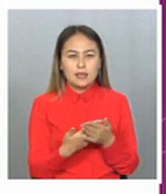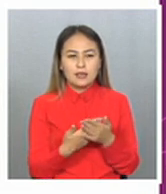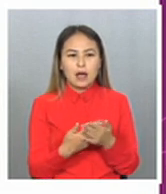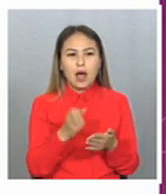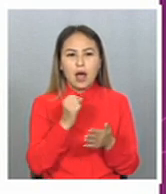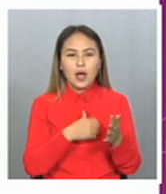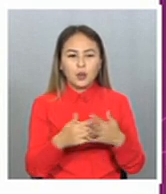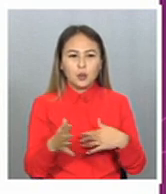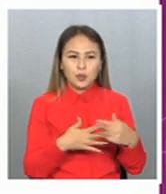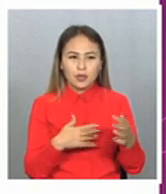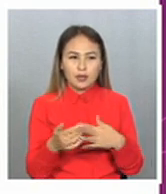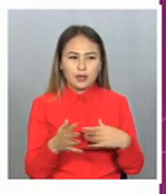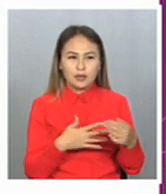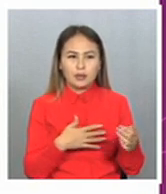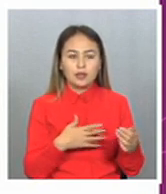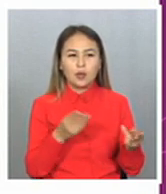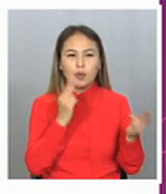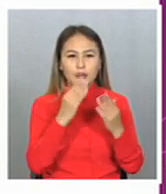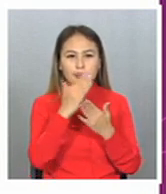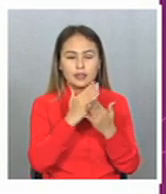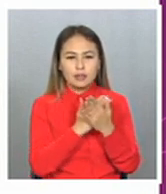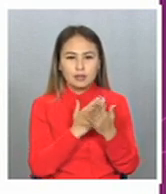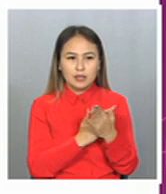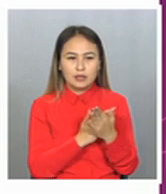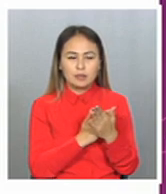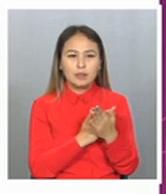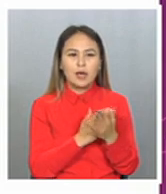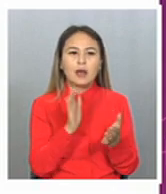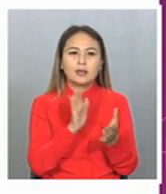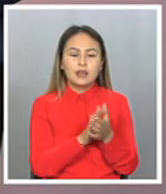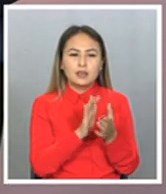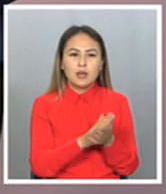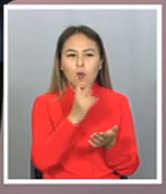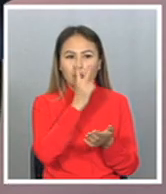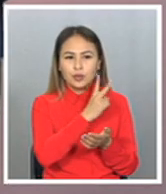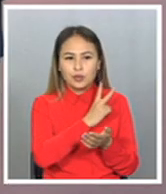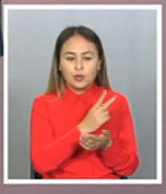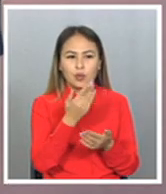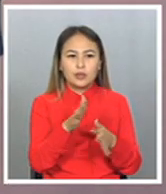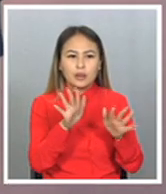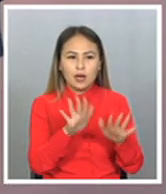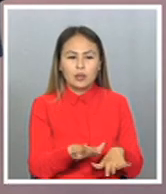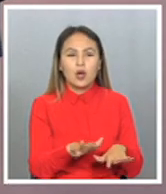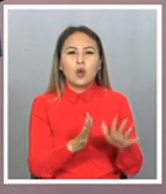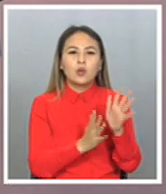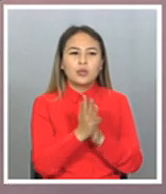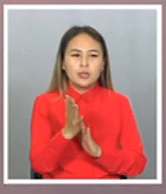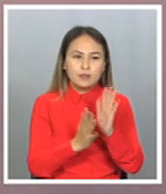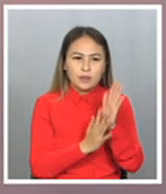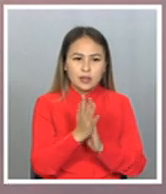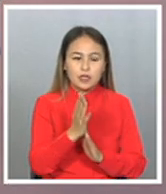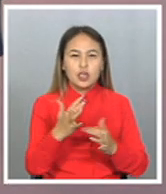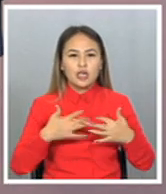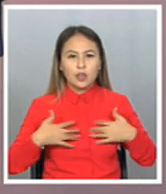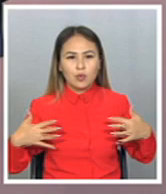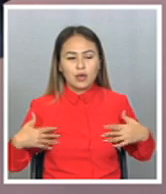аюды алайық. Қоректік тізбектермен таныса отырып, ондағы өсімдіктер мен жануарлардың